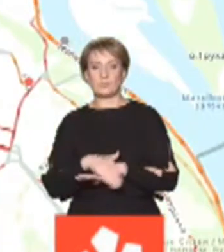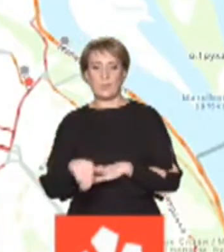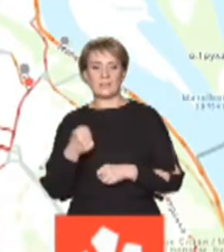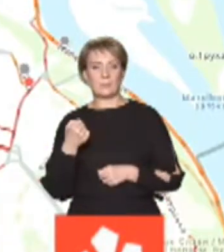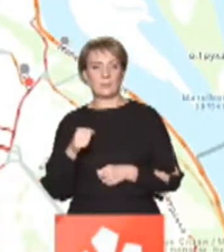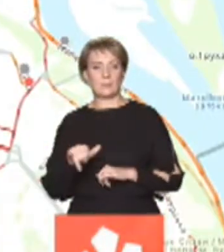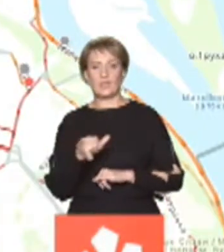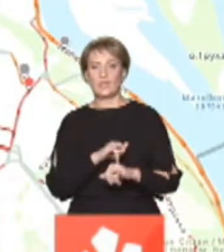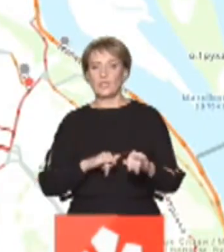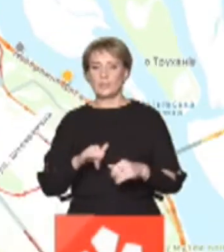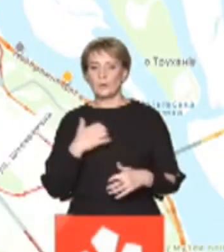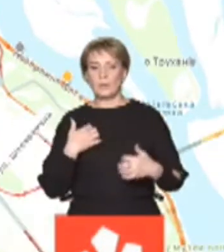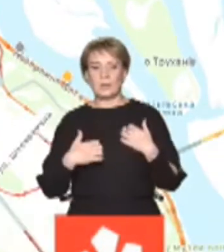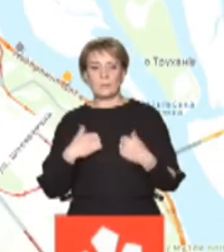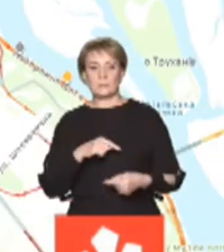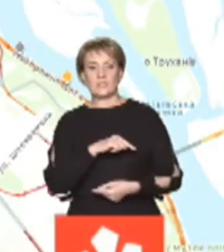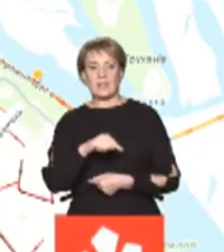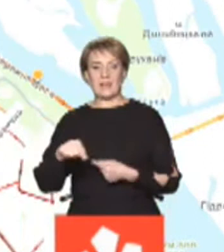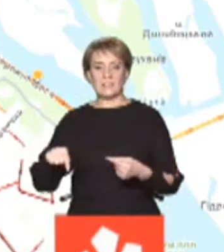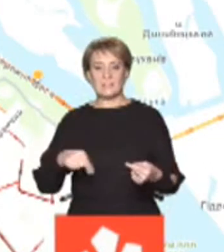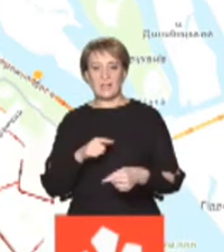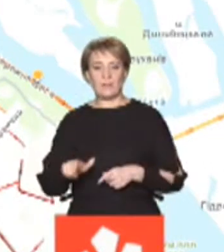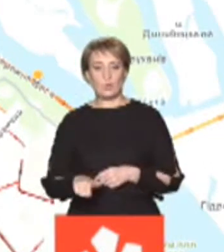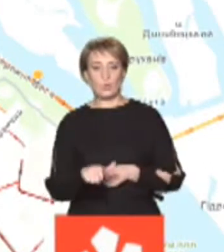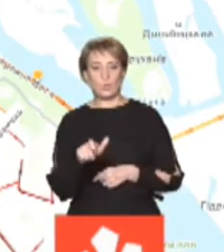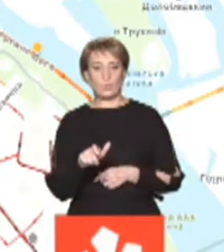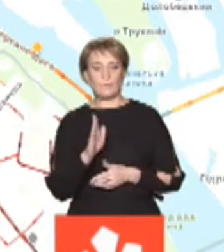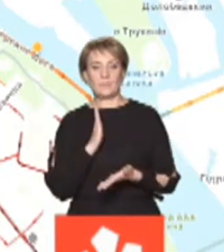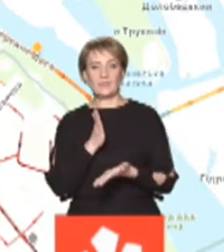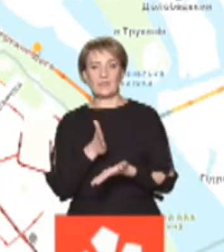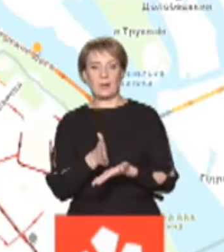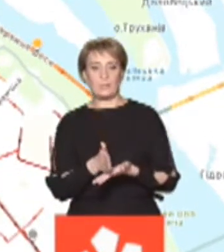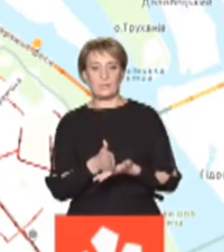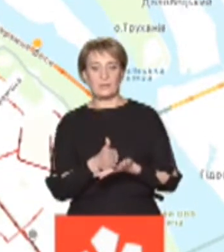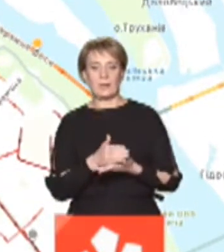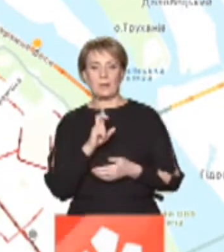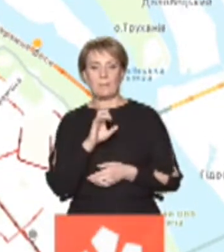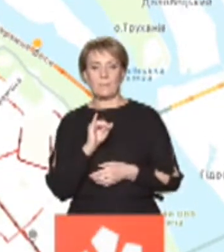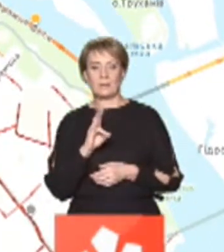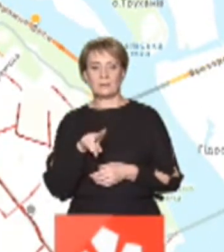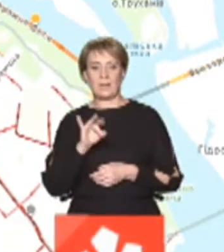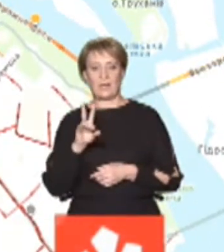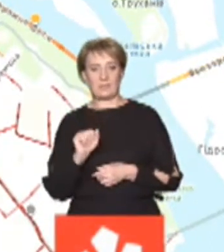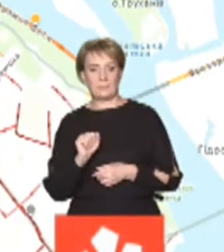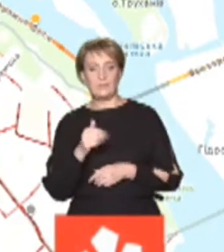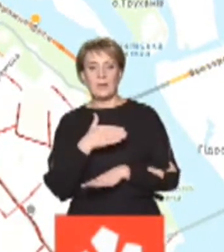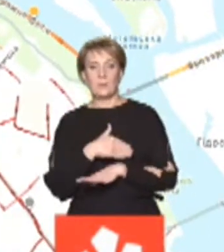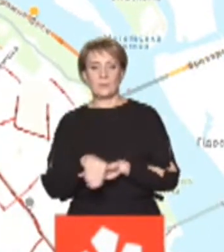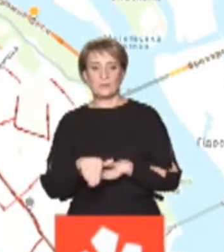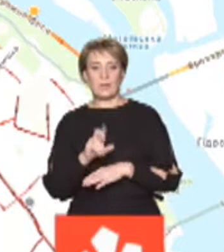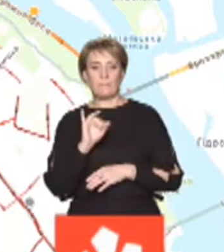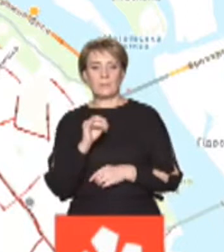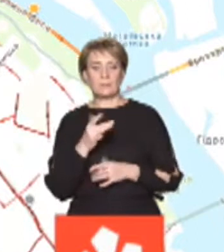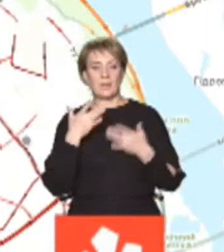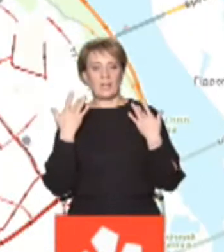поспішає кільцева дорога, складно рухатись на вулиці Олени Теліги у напрямку Степана Бандери, але все ж таки на проспекті Степана Бандери